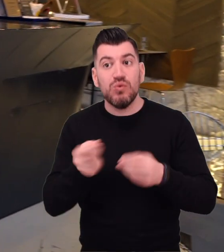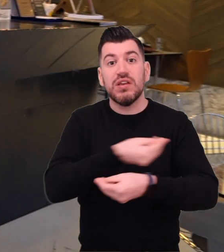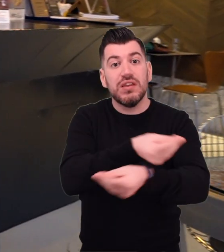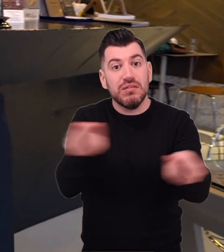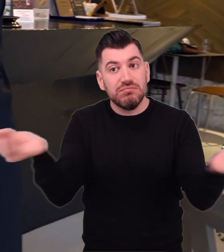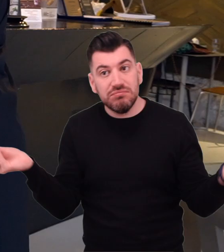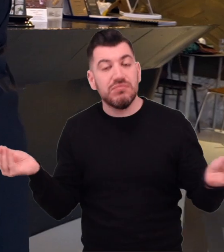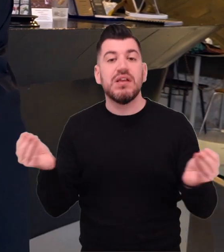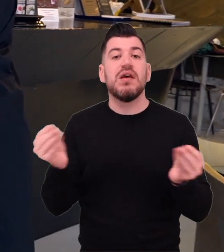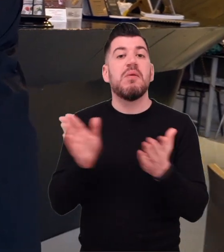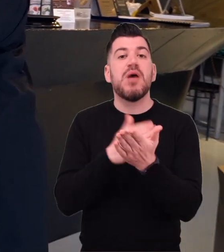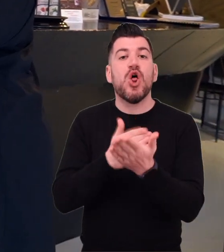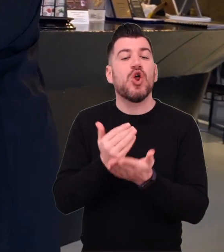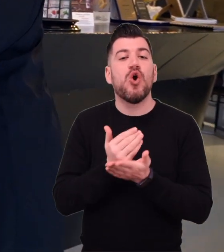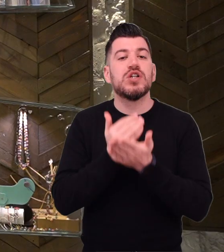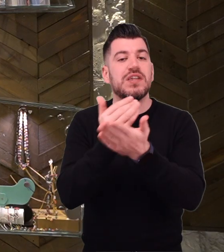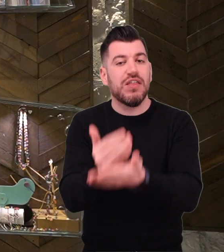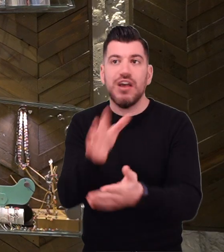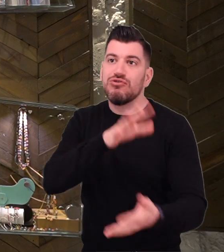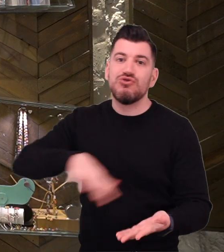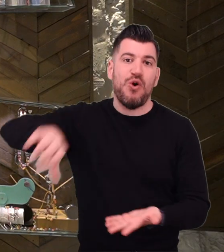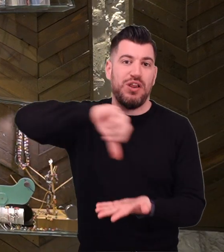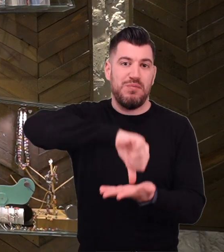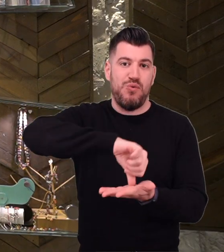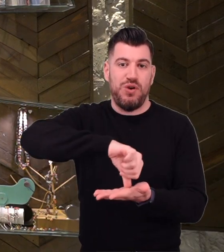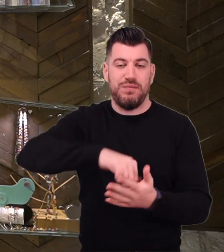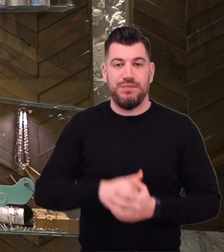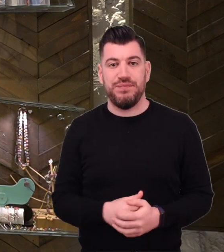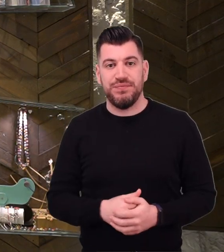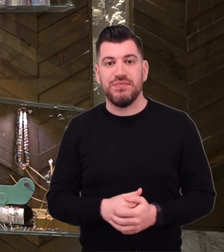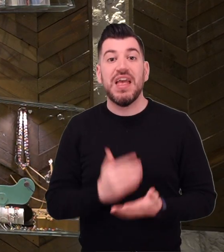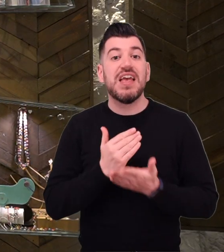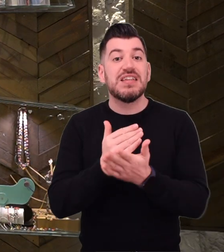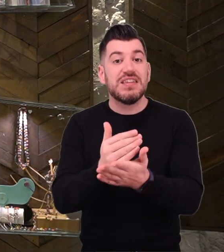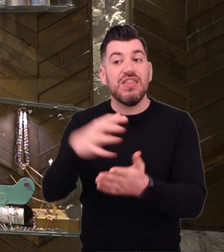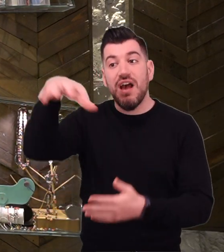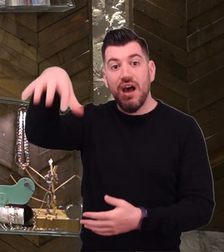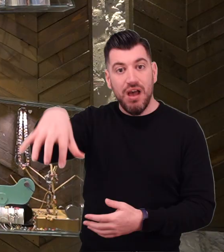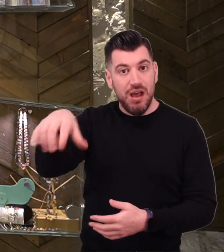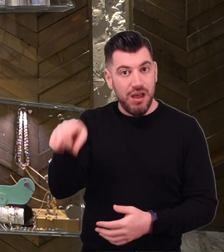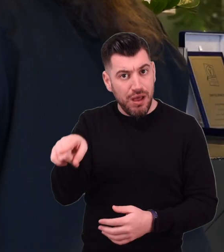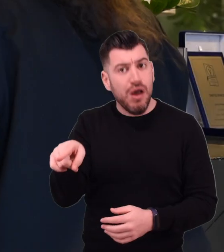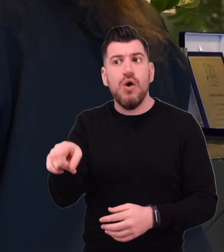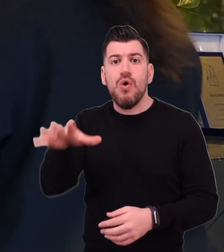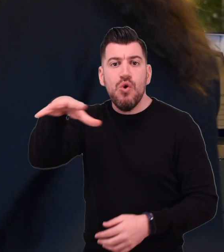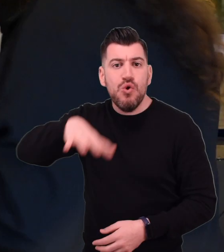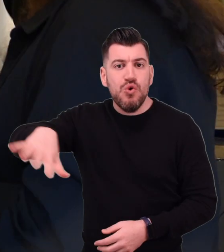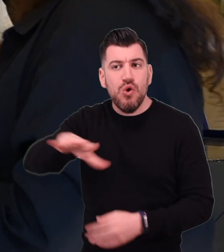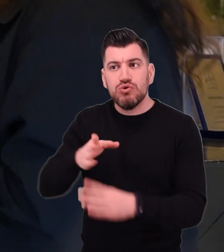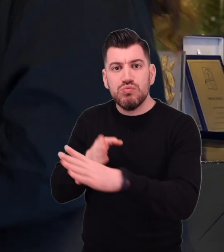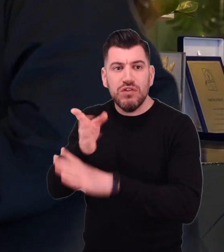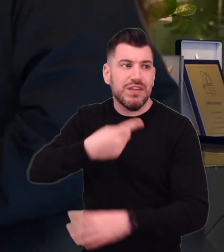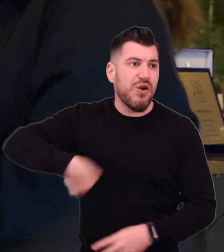περιοδικό Σχεδία στους δρόμους της πόλης. Το Σχεδία Home είναι ένας χώρος προσβάσιμος